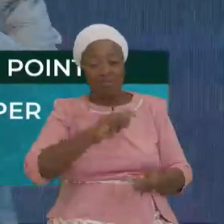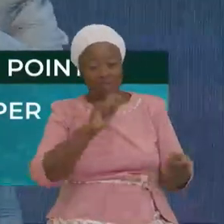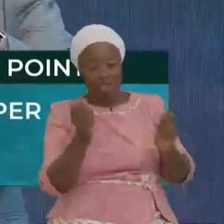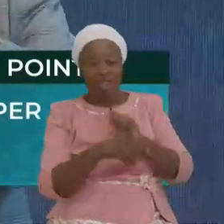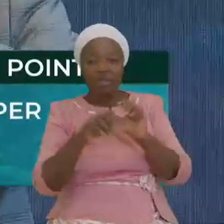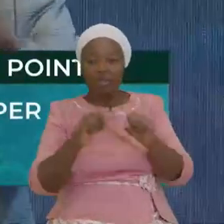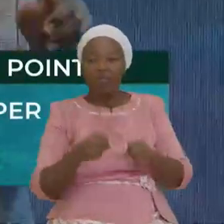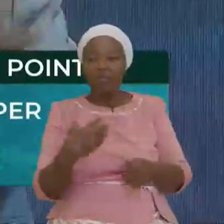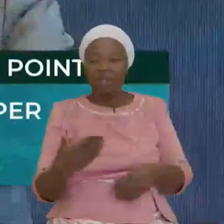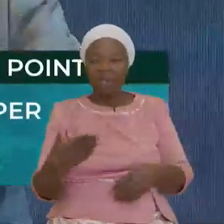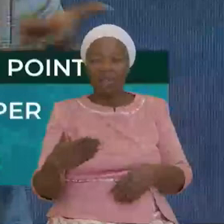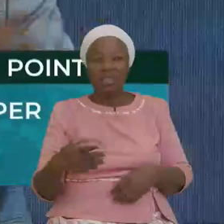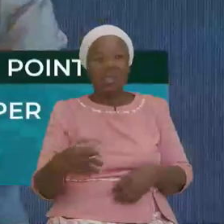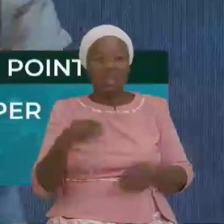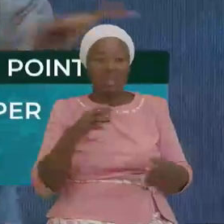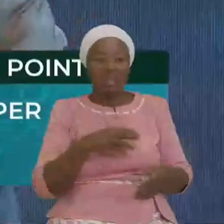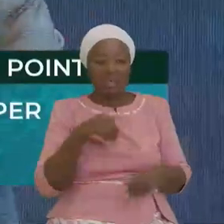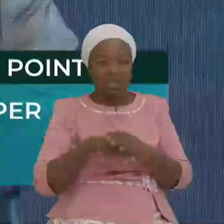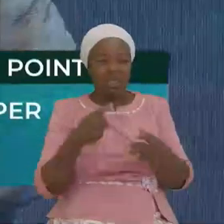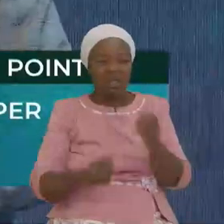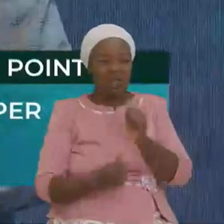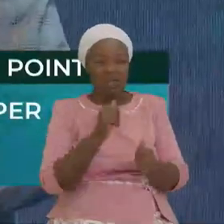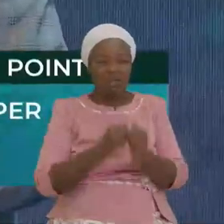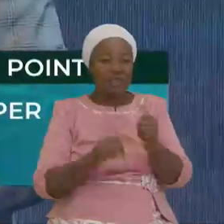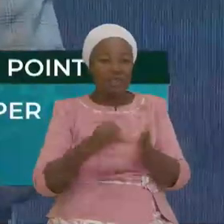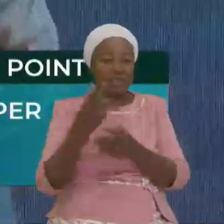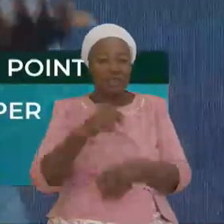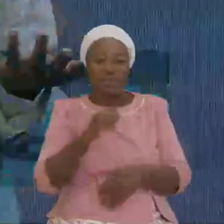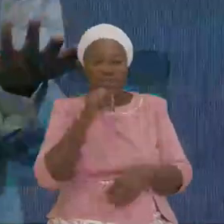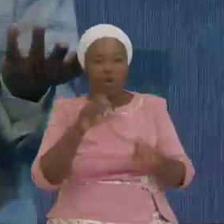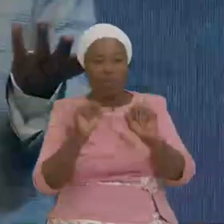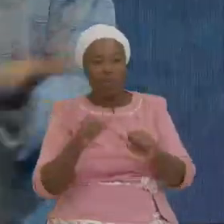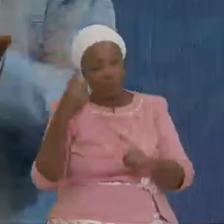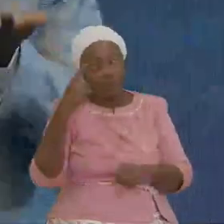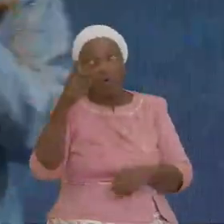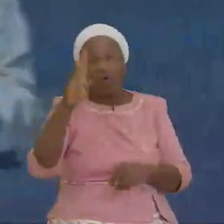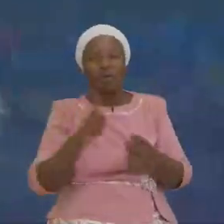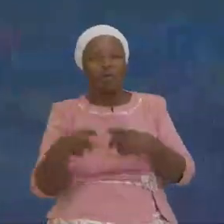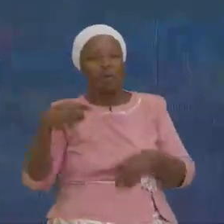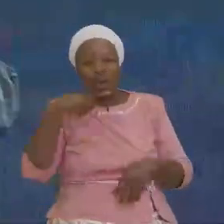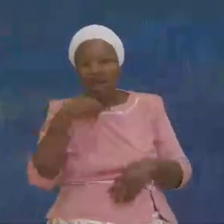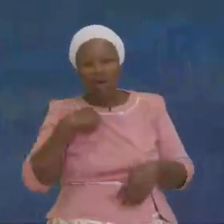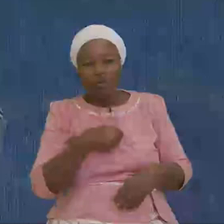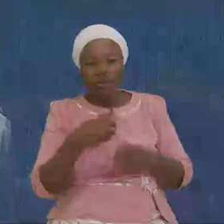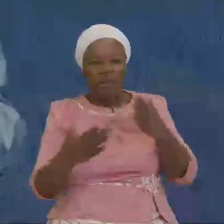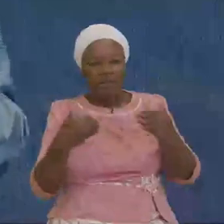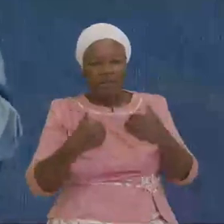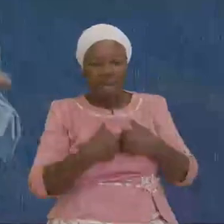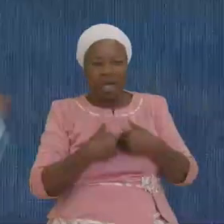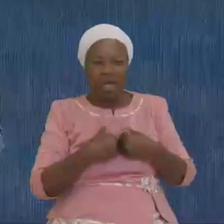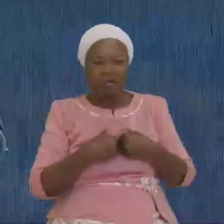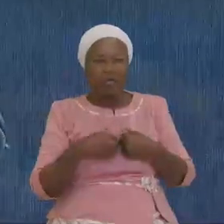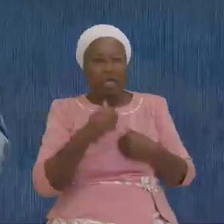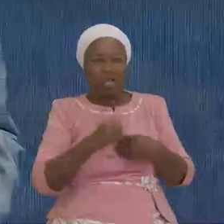Afin que par deux choses immuables dans lesquelles il est impossible